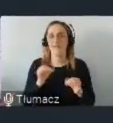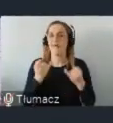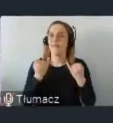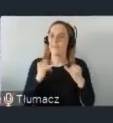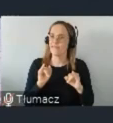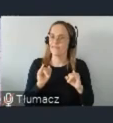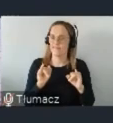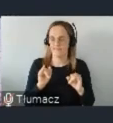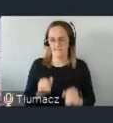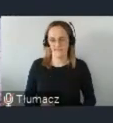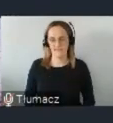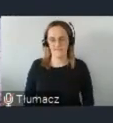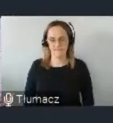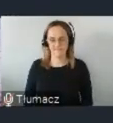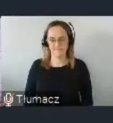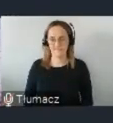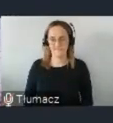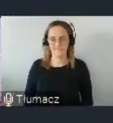troszkę inaczej.